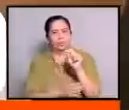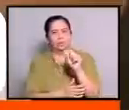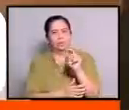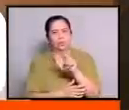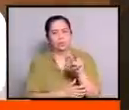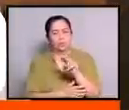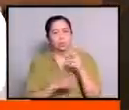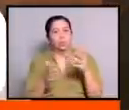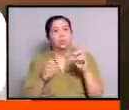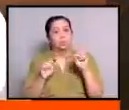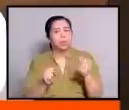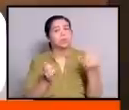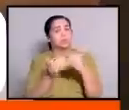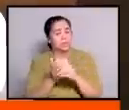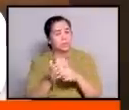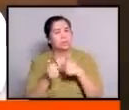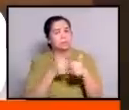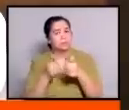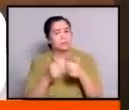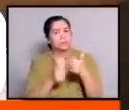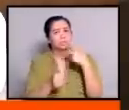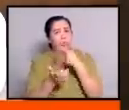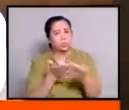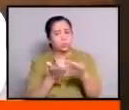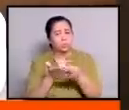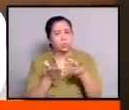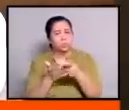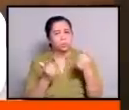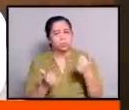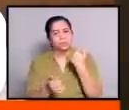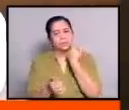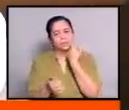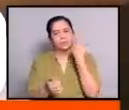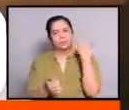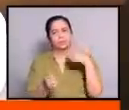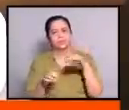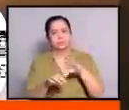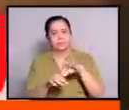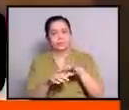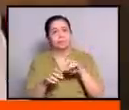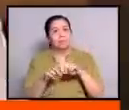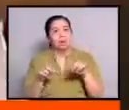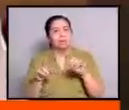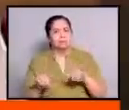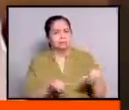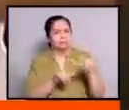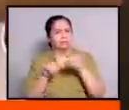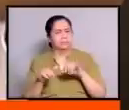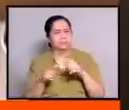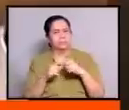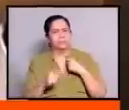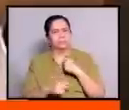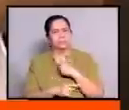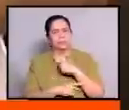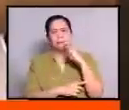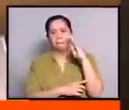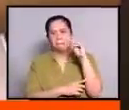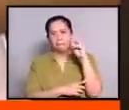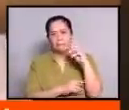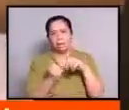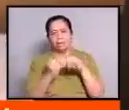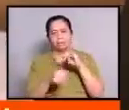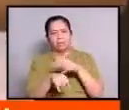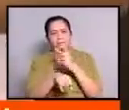2022 kung saan pwede muling tumakbo ang mga natalong kandidato sa katatapos lamang na halalan. Pero parehas daw sila Senador Bam Aquino at